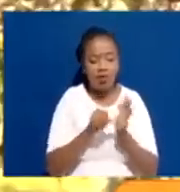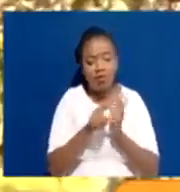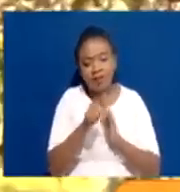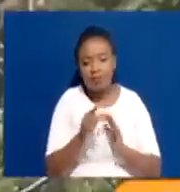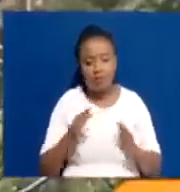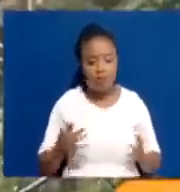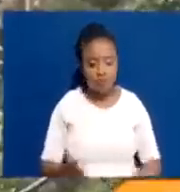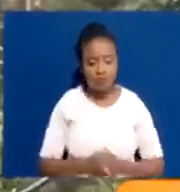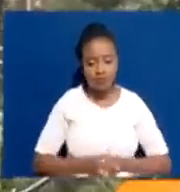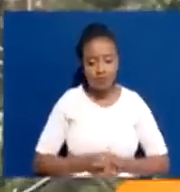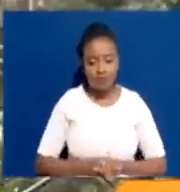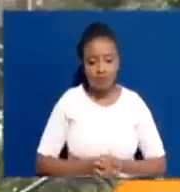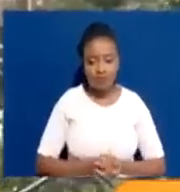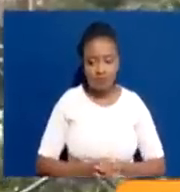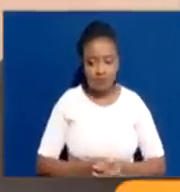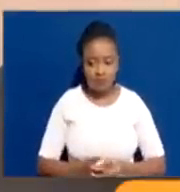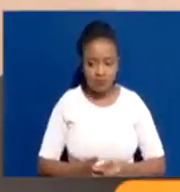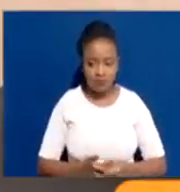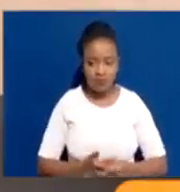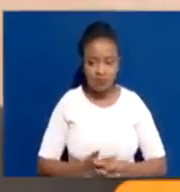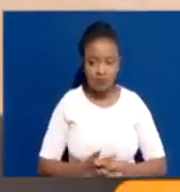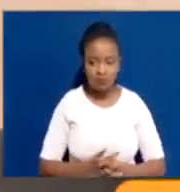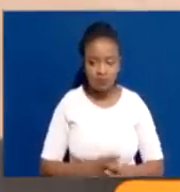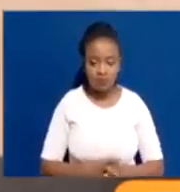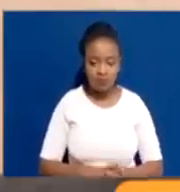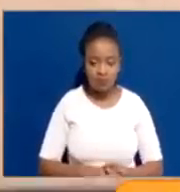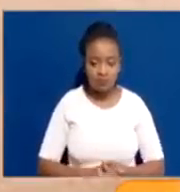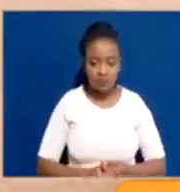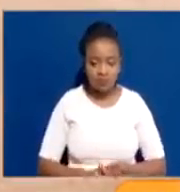his disappearance. Safin Acheng Oma, Citizen TV.